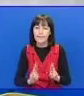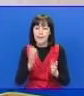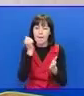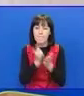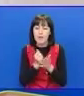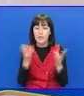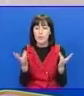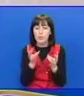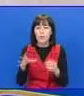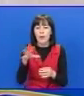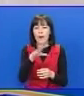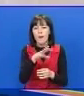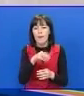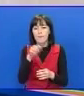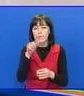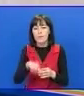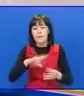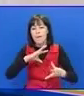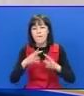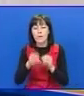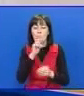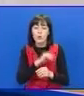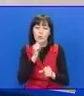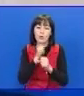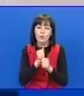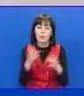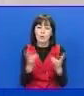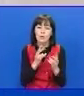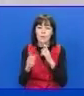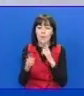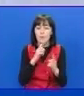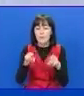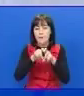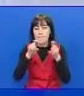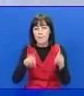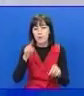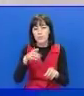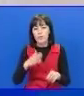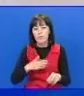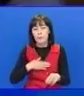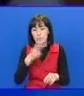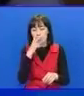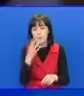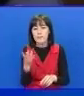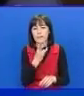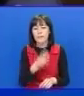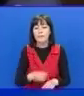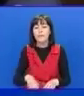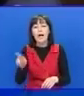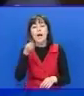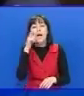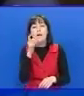керек. Барлық дамыған елдерде бұндай кеңестер құрылған мектептер. Соны біз де жасауымыз керекпіз.